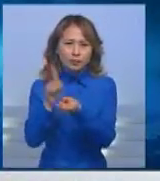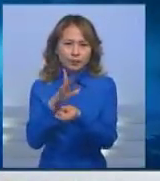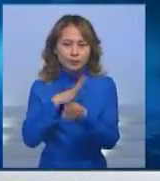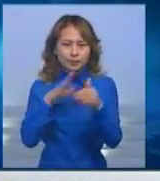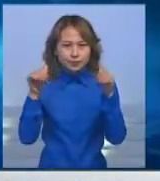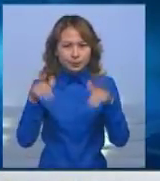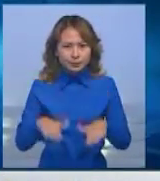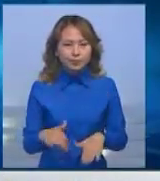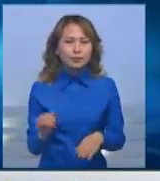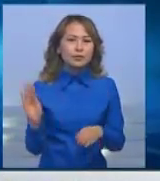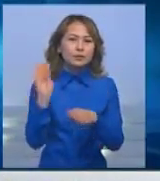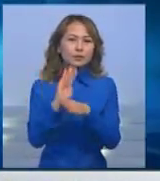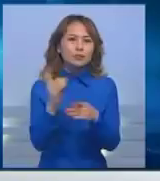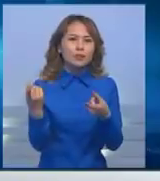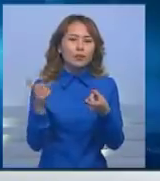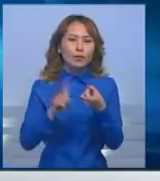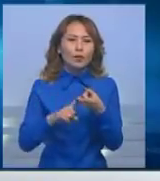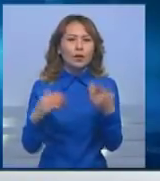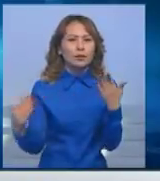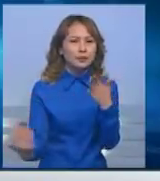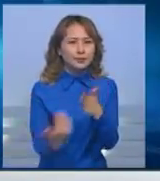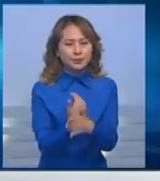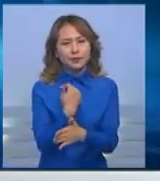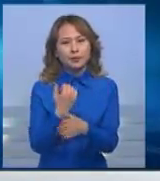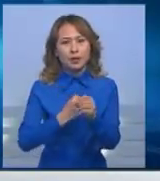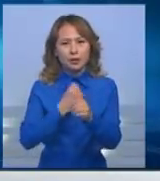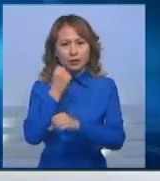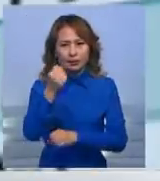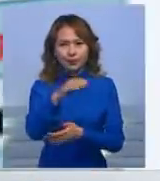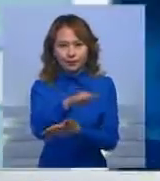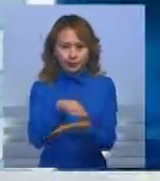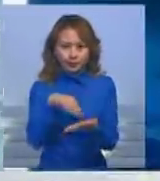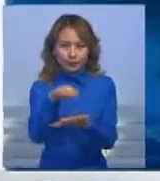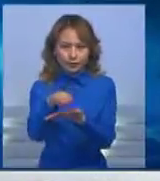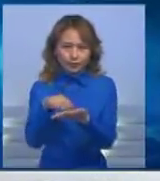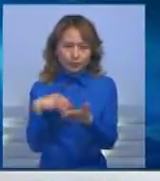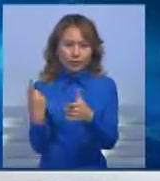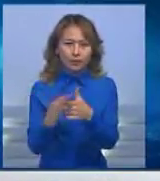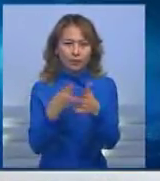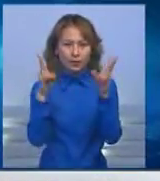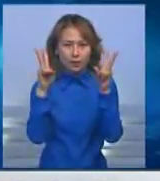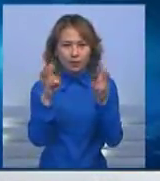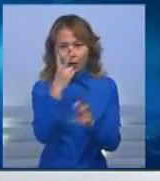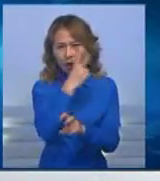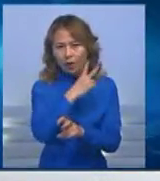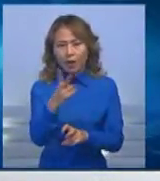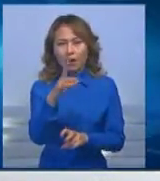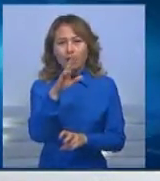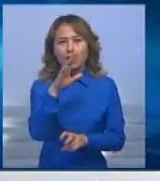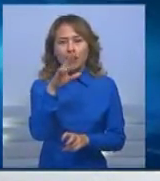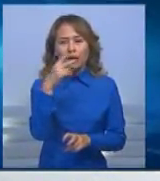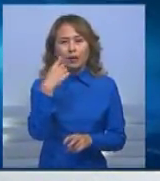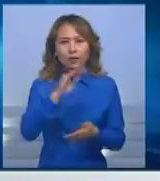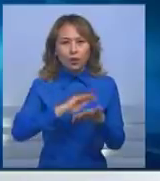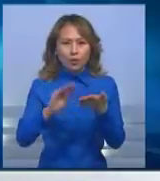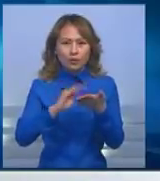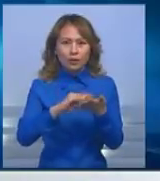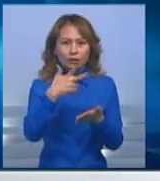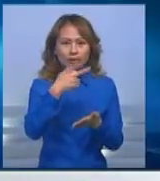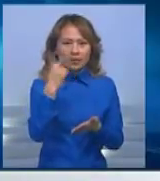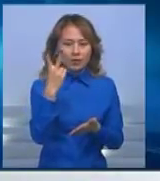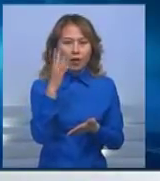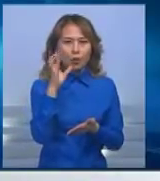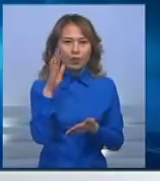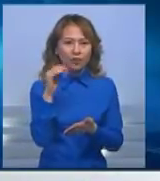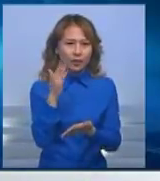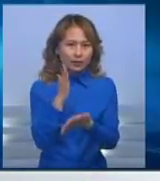қаулы жарияланған. Соған сәйкес бұл жолғы нұсқа жаңа редакцияда жазылғаны атап көрсетіледі. Әліпбиде 32 әріп бар,